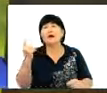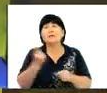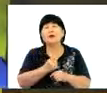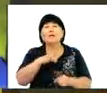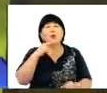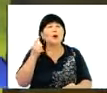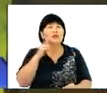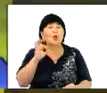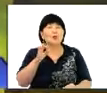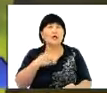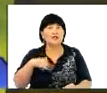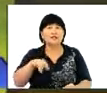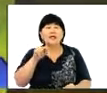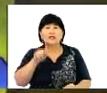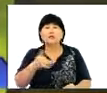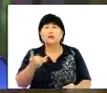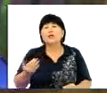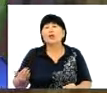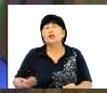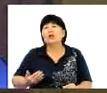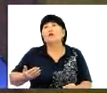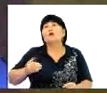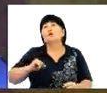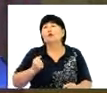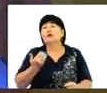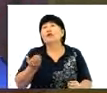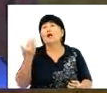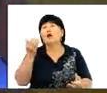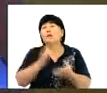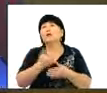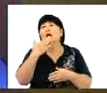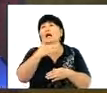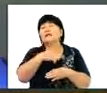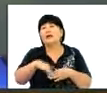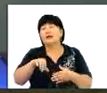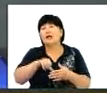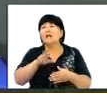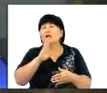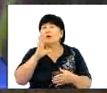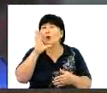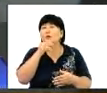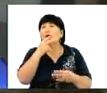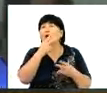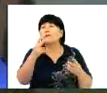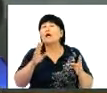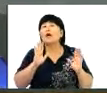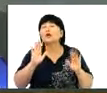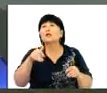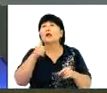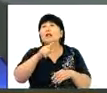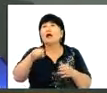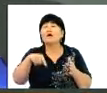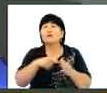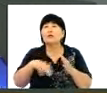Много слышала о нашей стране. Здесь у нее живут друзья, с которыми она познакомилась за границей. Девушка уже успела посмотреть не только главный